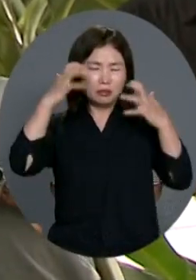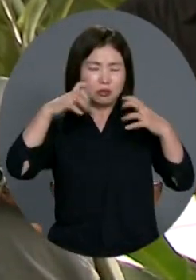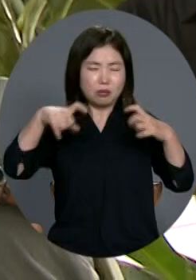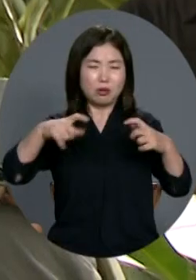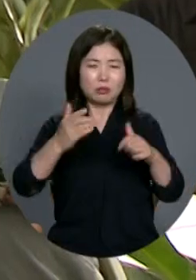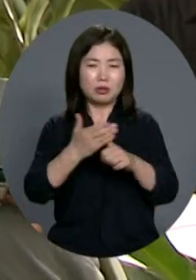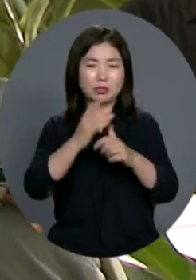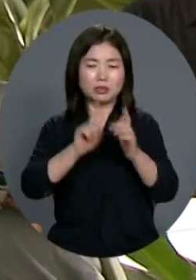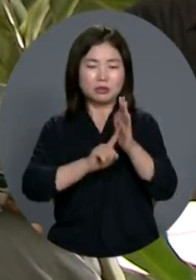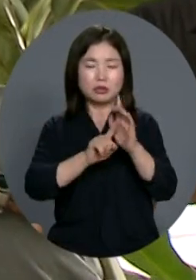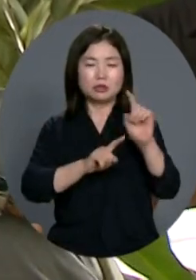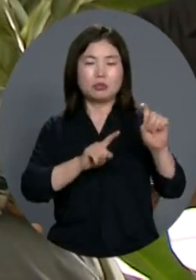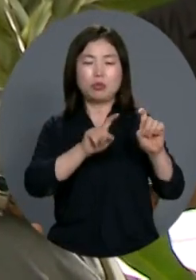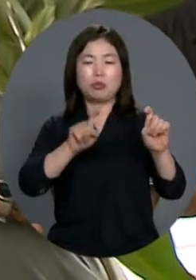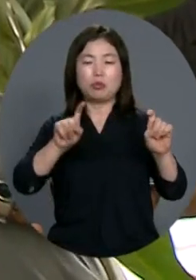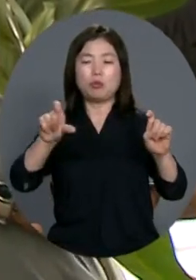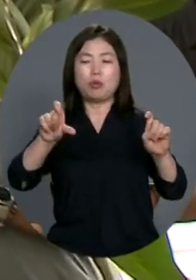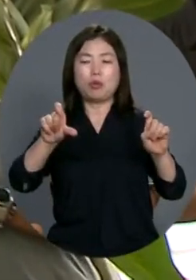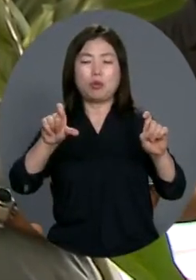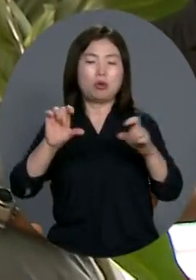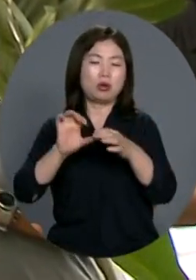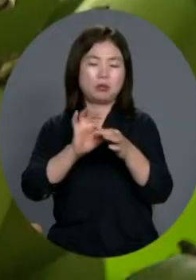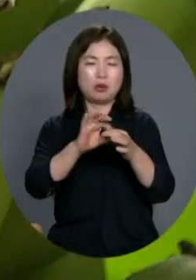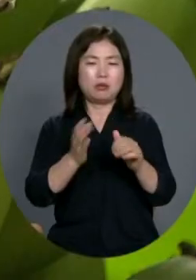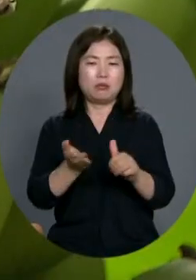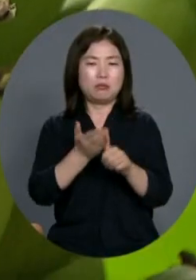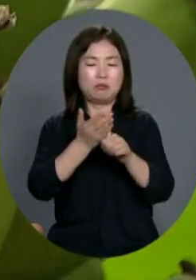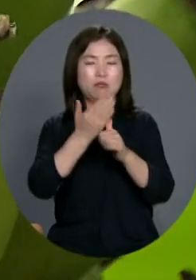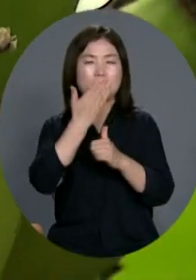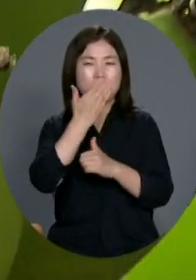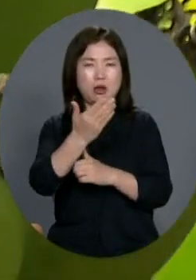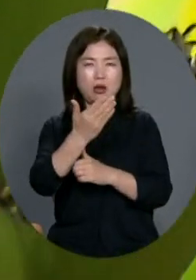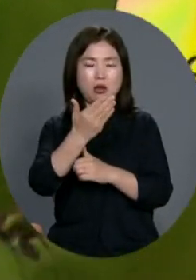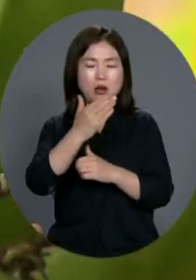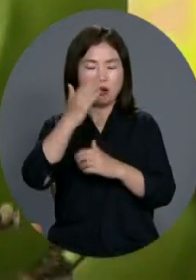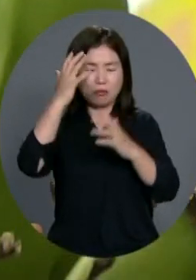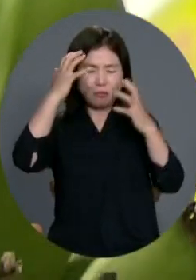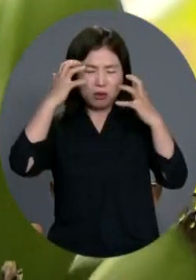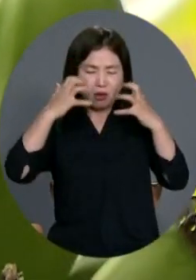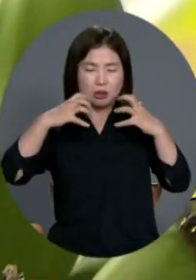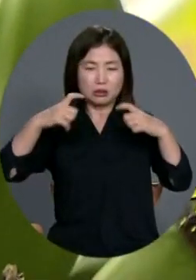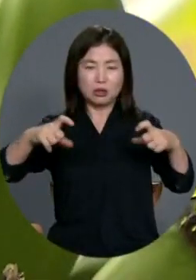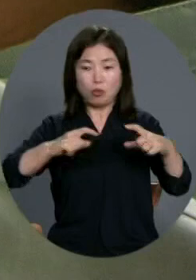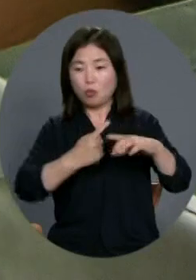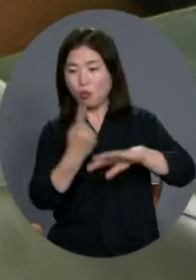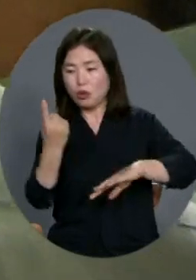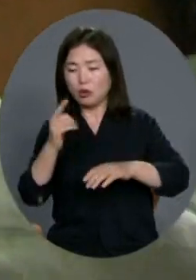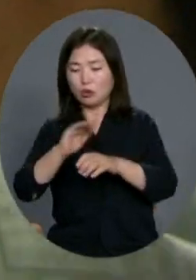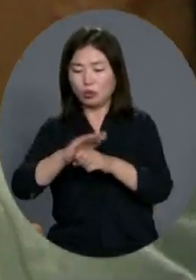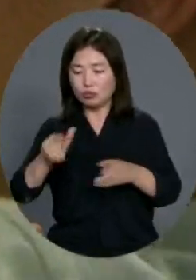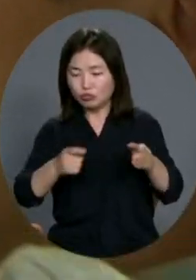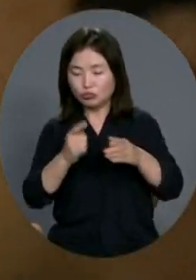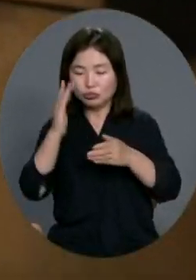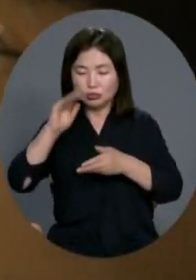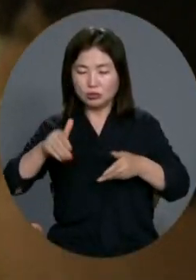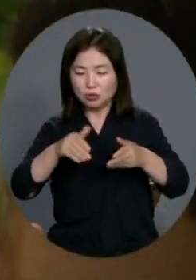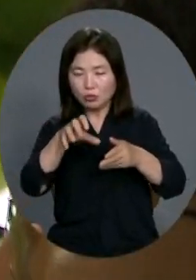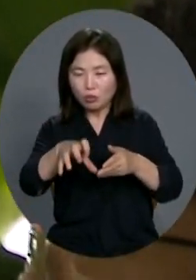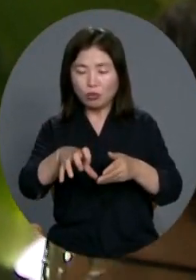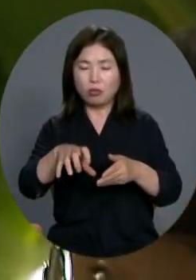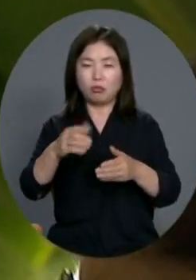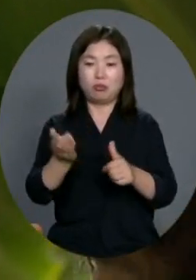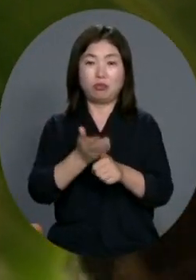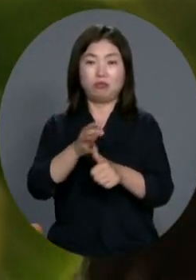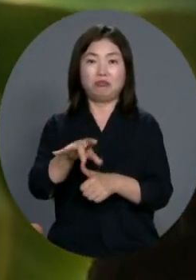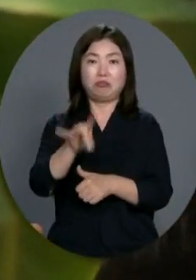온도가 10도에서 35도 사이를 유지하면 재배할 수 있는데 아열대 기후 지역이 아닌 경북 청도에서 재배하는 것은